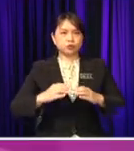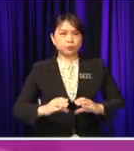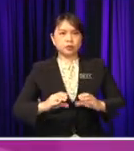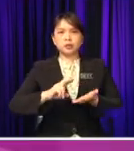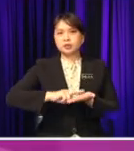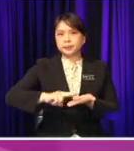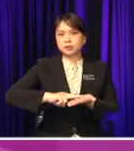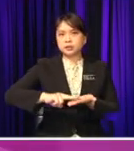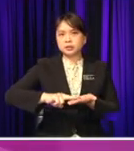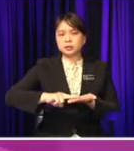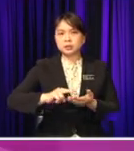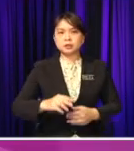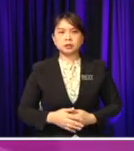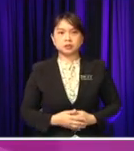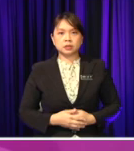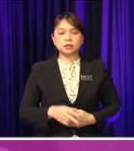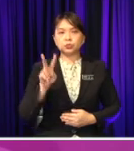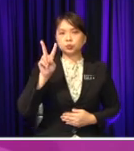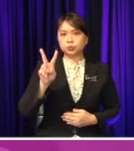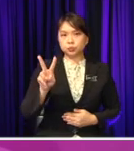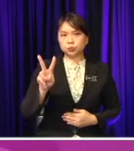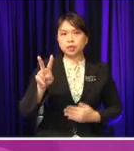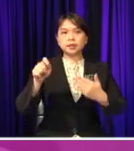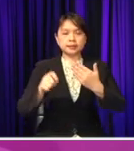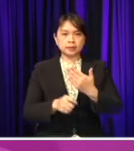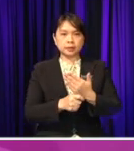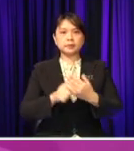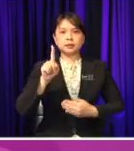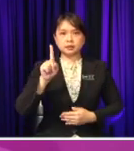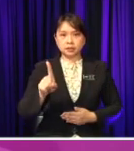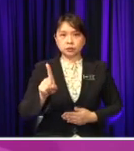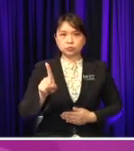dua tambah satu sama dengan